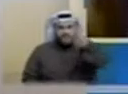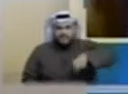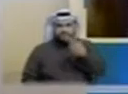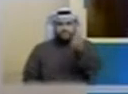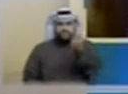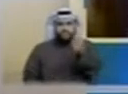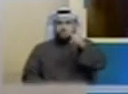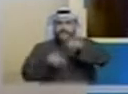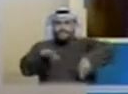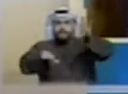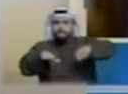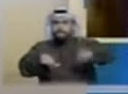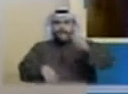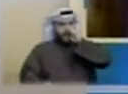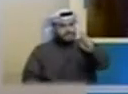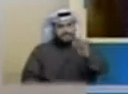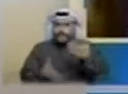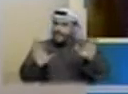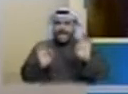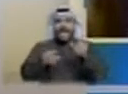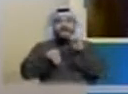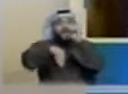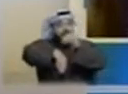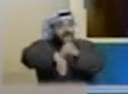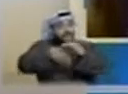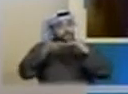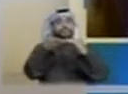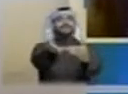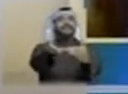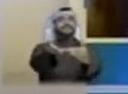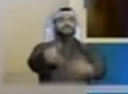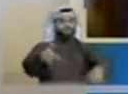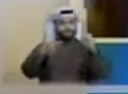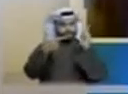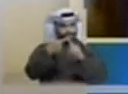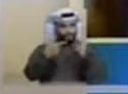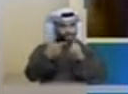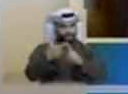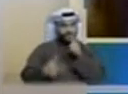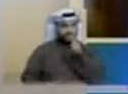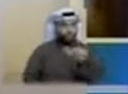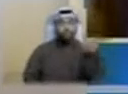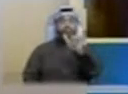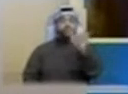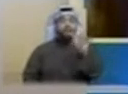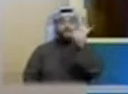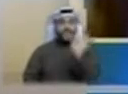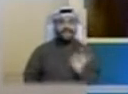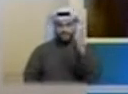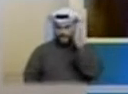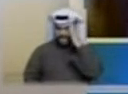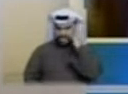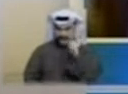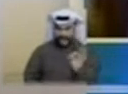ثم المسائل القانونية ودفع غرامات وجزاءات مالية وهو في غنى عنها. الجانب الثاني وهو الأهم، بأن أنت